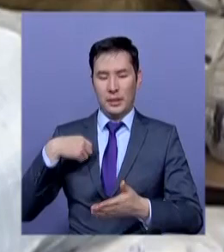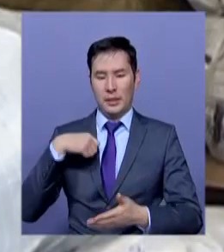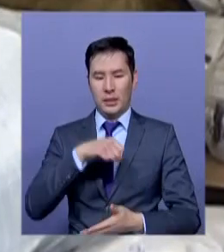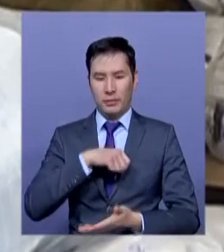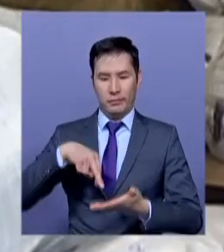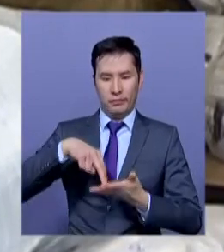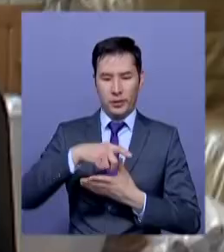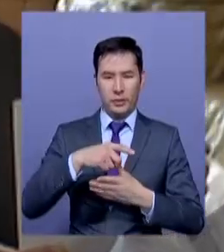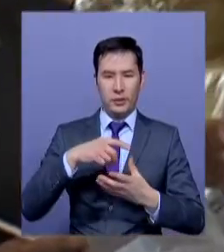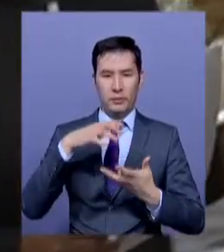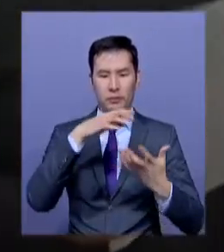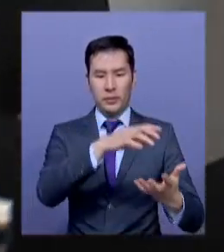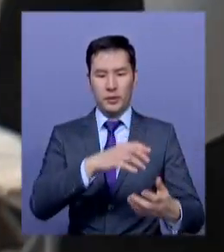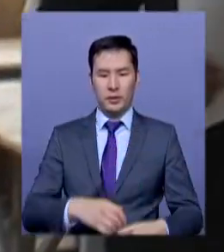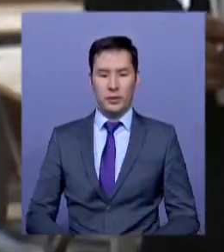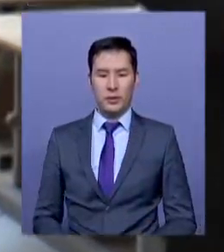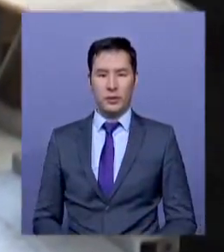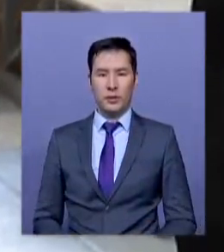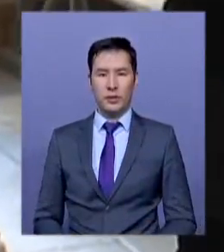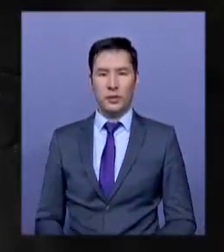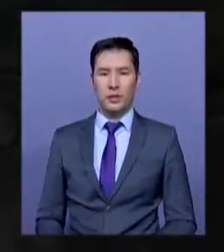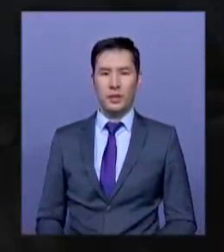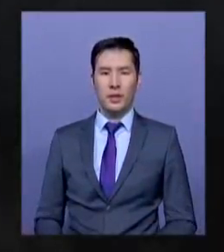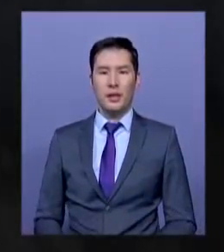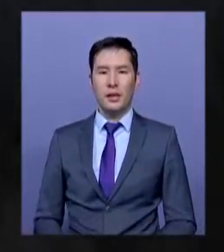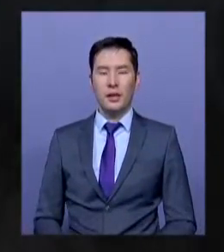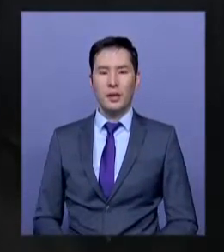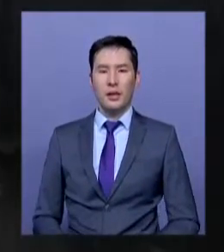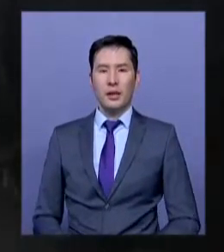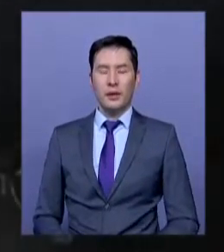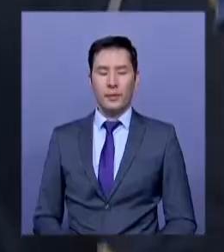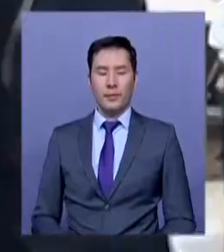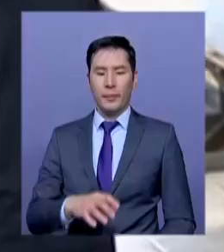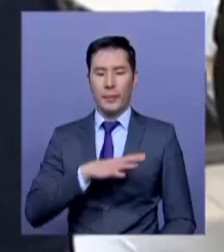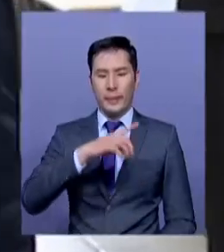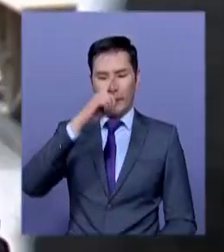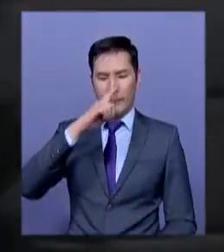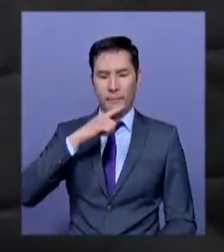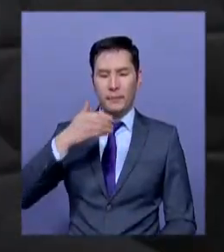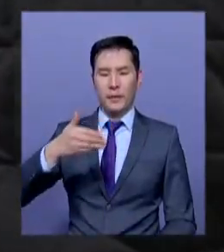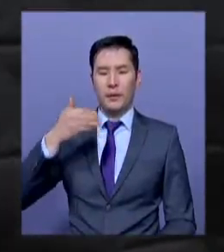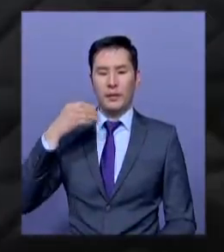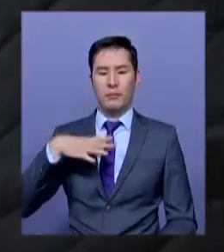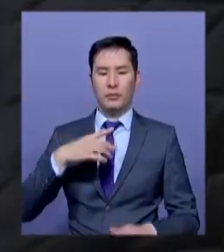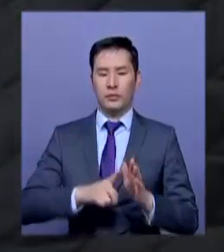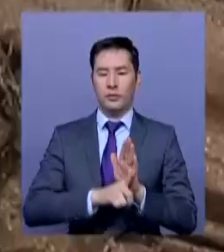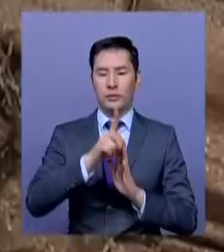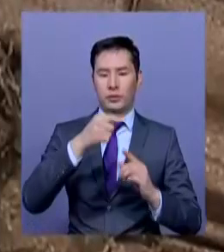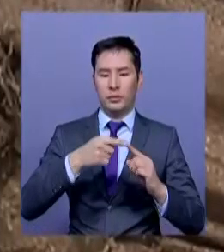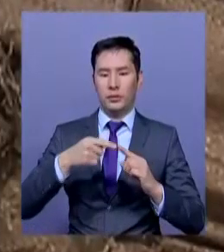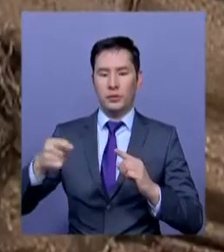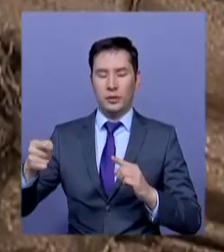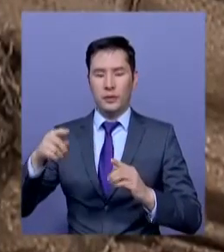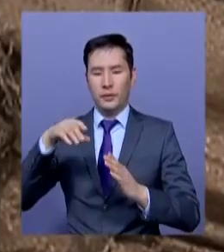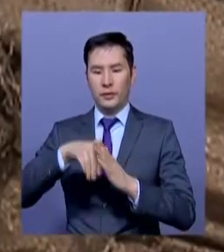жүрекке акциясы аясында ұйымдастырған қайырымдылық шарасы осыдан бір ай бұрын басталған. Ал таратылып жатқан ел шекарасында